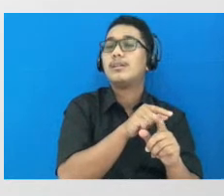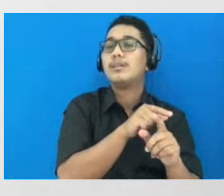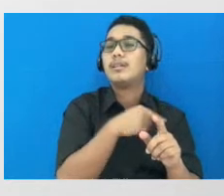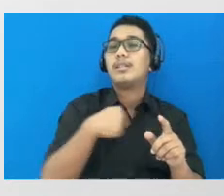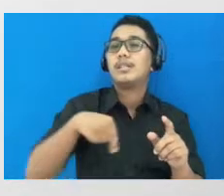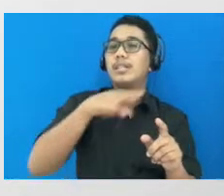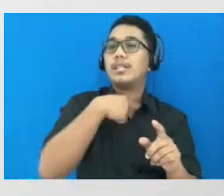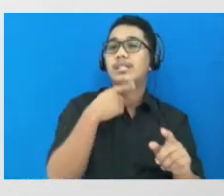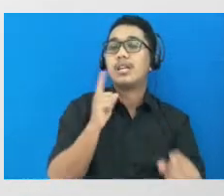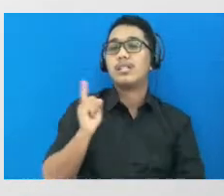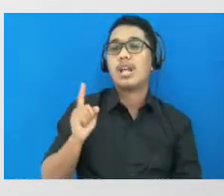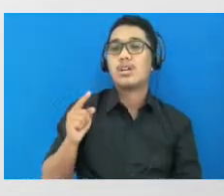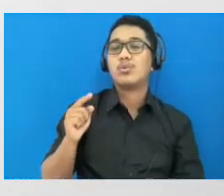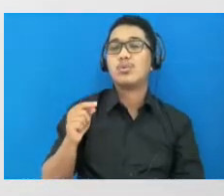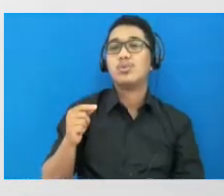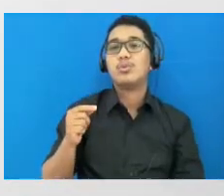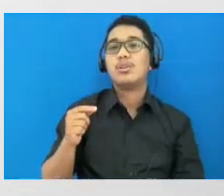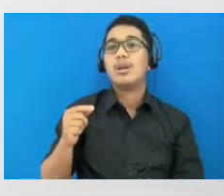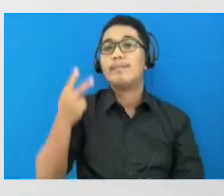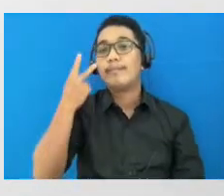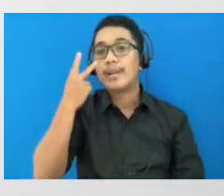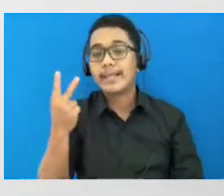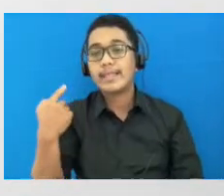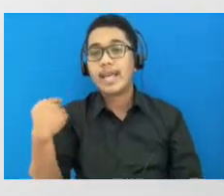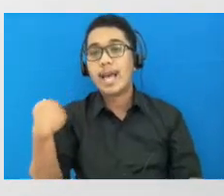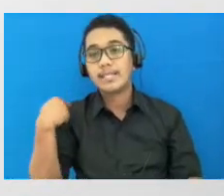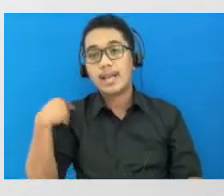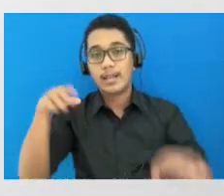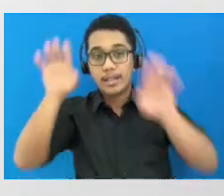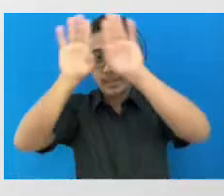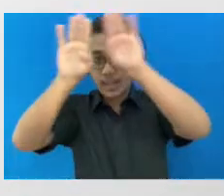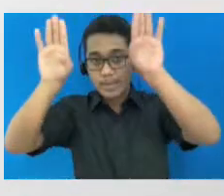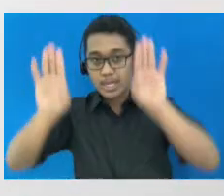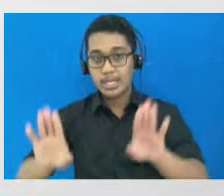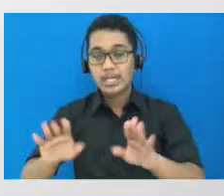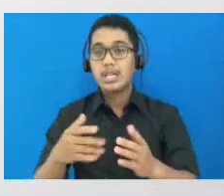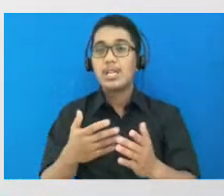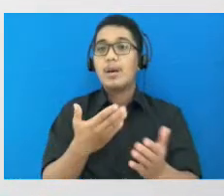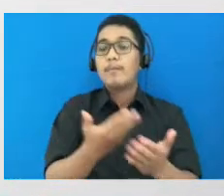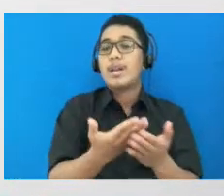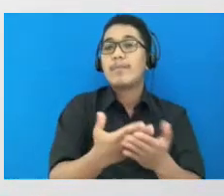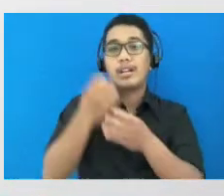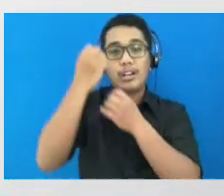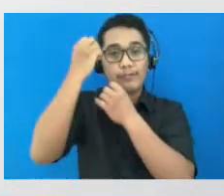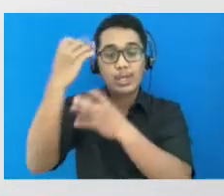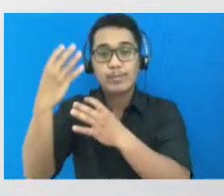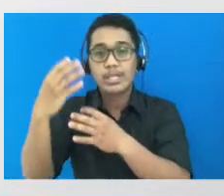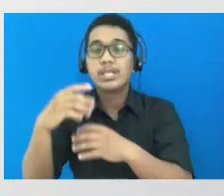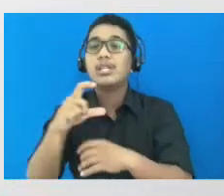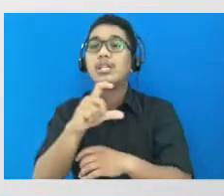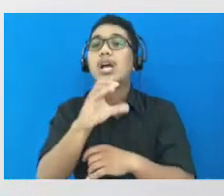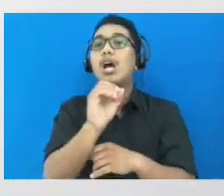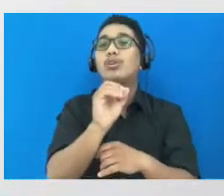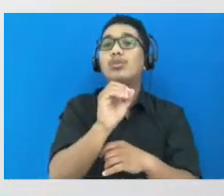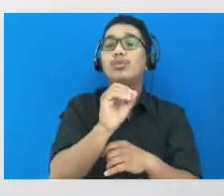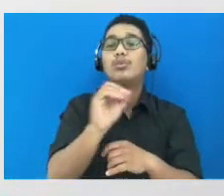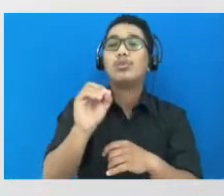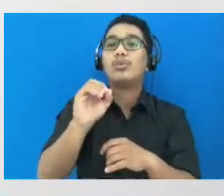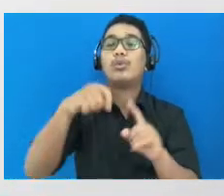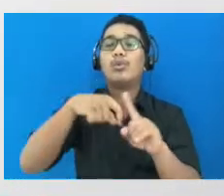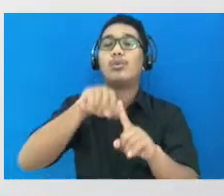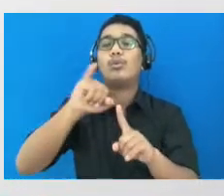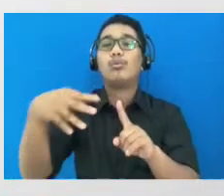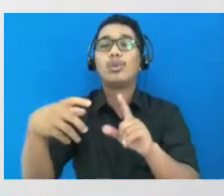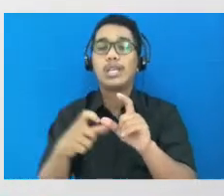kita selalu pasti akan menemukan ada tampilan permintaan informasi bahwa cookies, kita buka